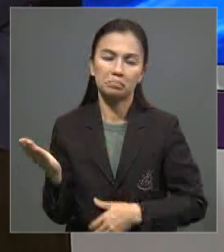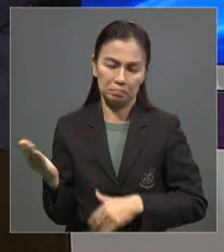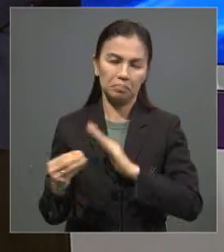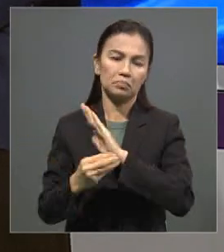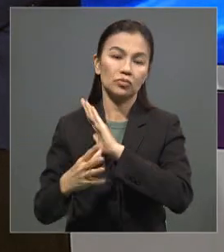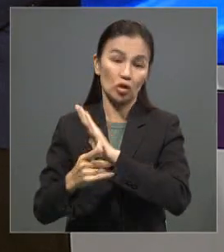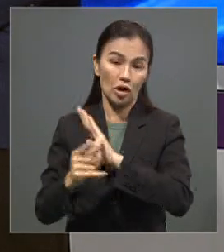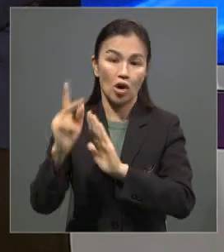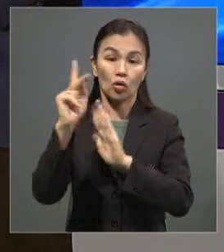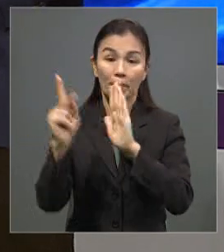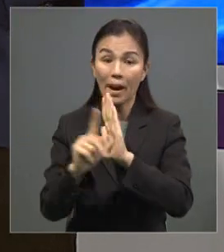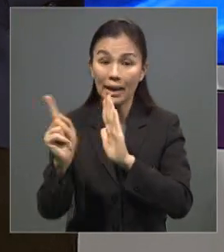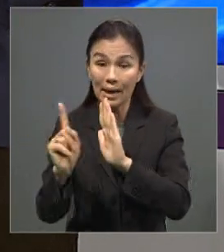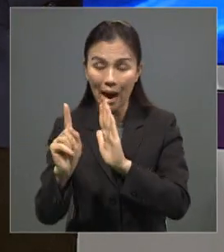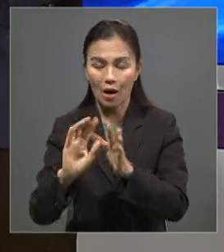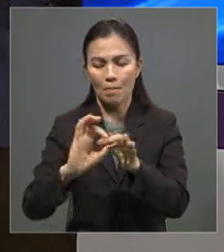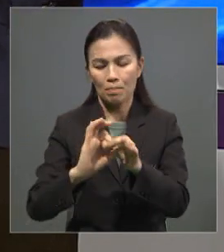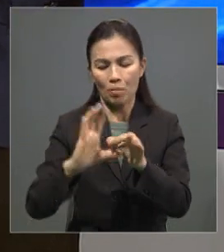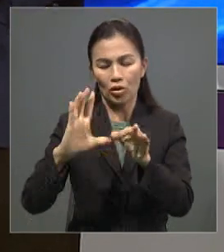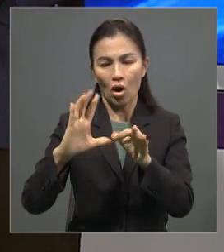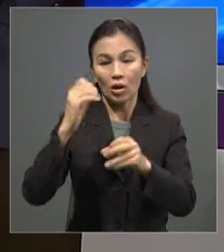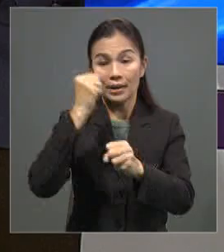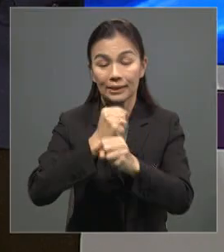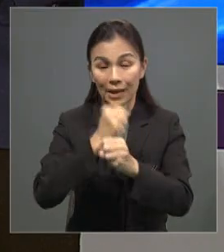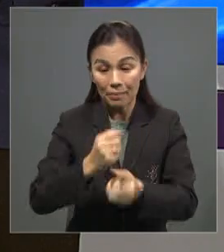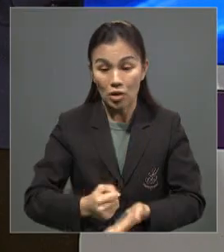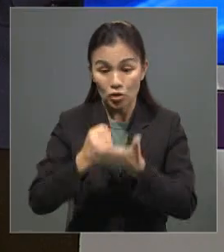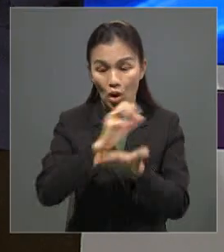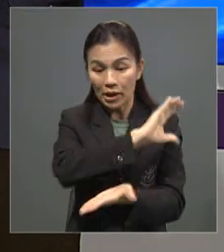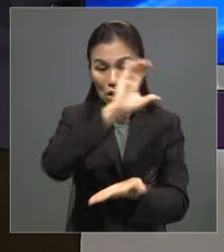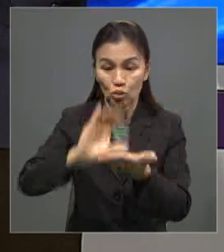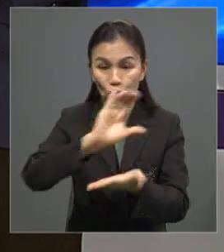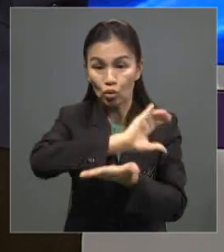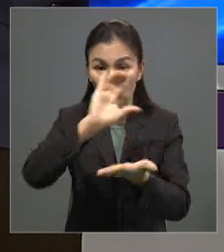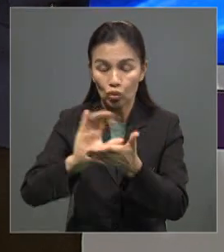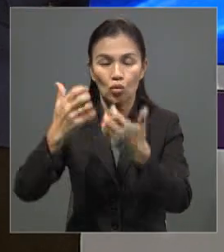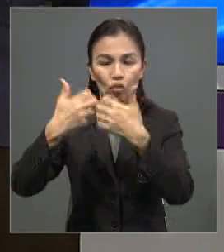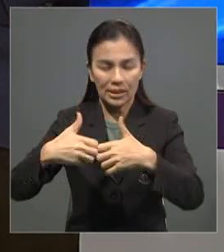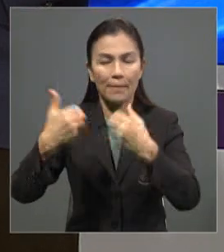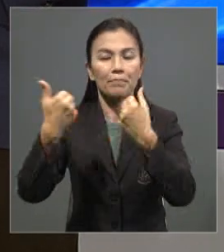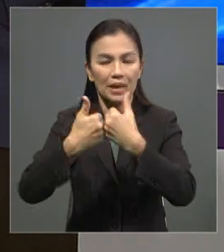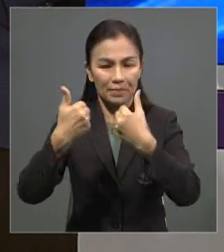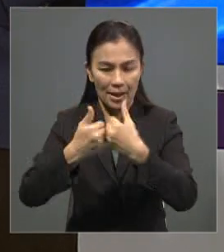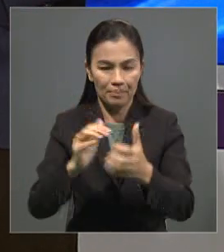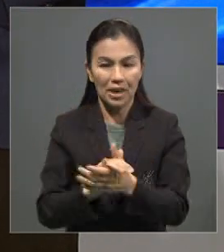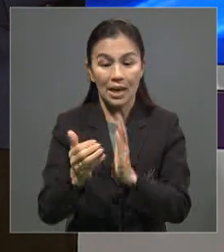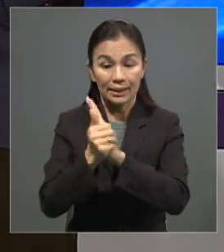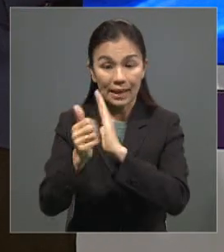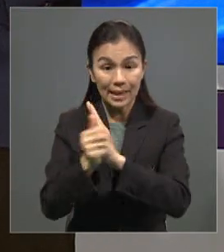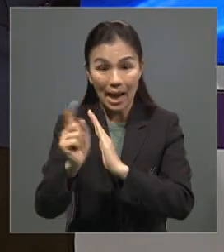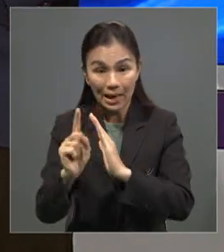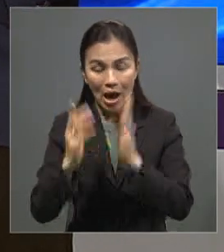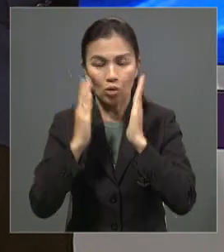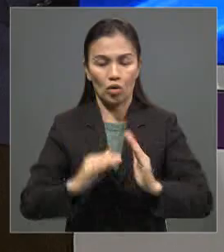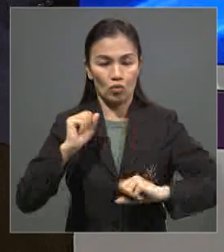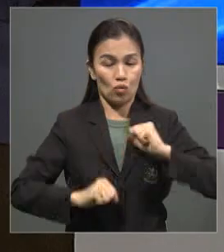กฎหมายครับเพื่อที่จะปลดล็อกเงื่อนไขแล้วก็สร้างบรรยากาศการลงทุนในอุตสาหกรรมมีการเพิ่มทักษะด้วยนะครับให้กับคนรุ่น